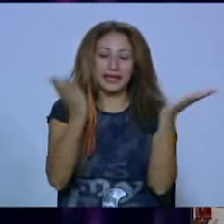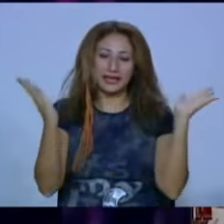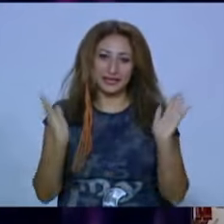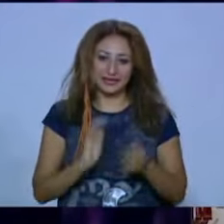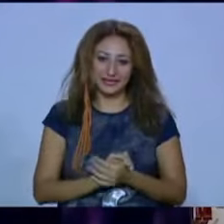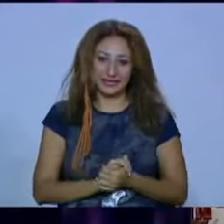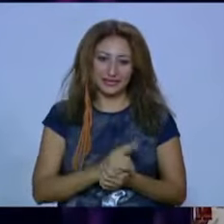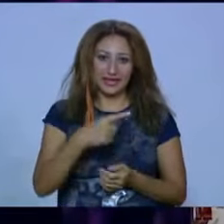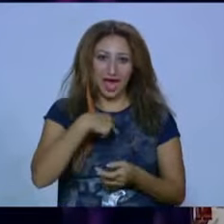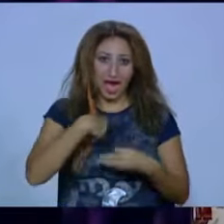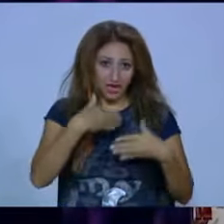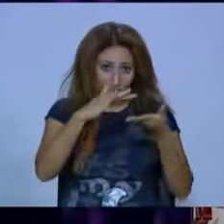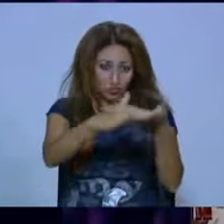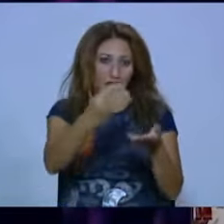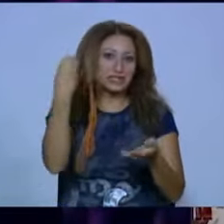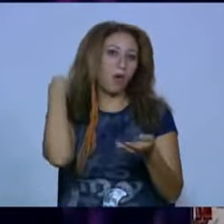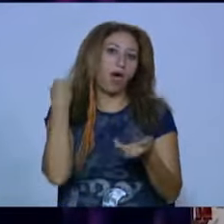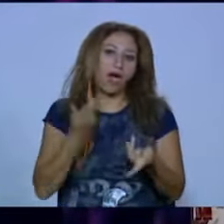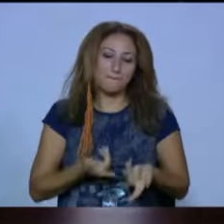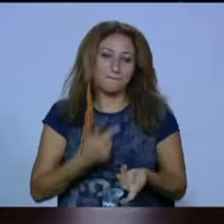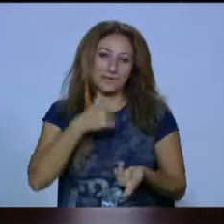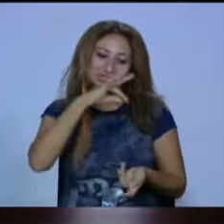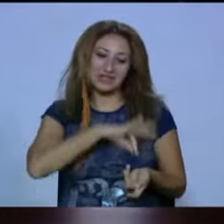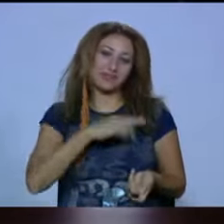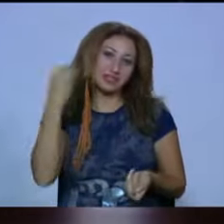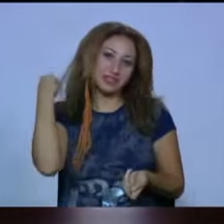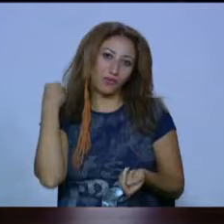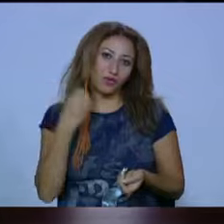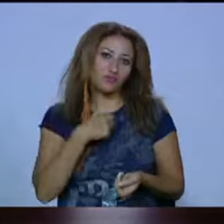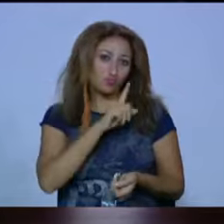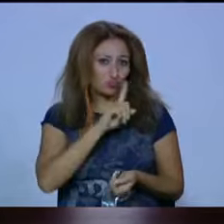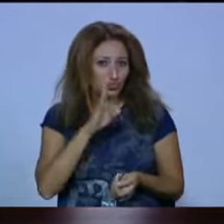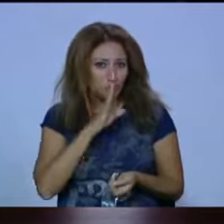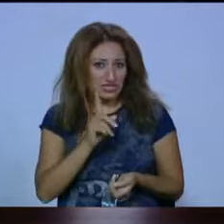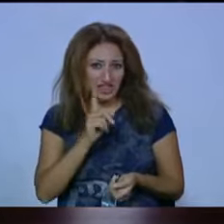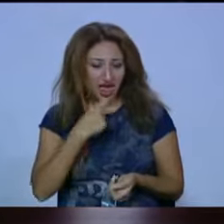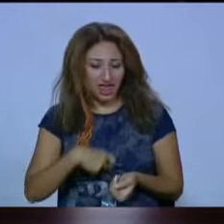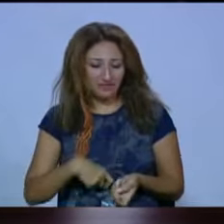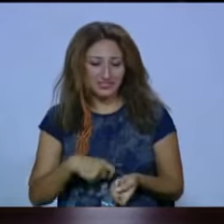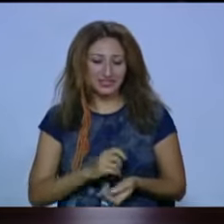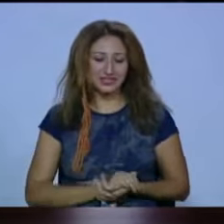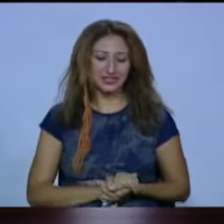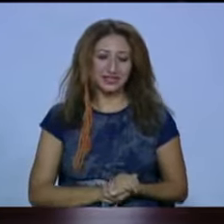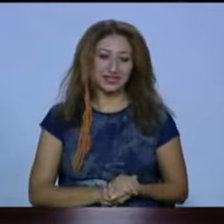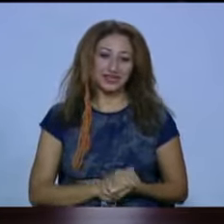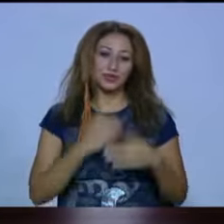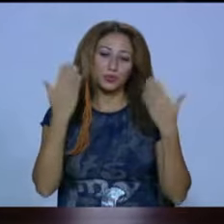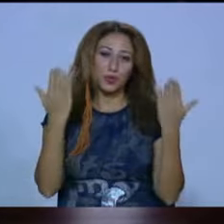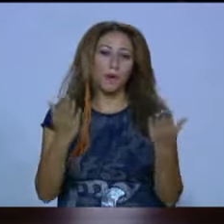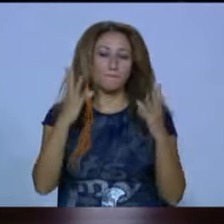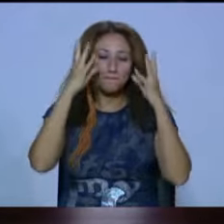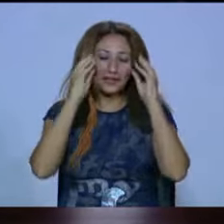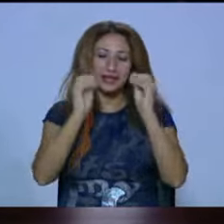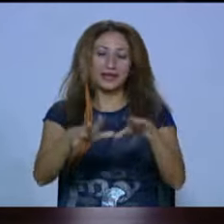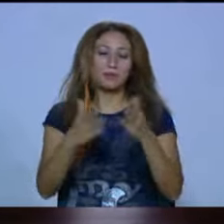بناخده منكم مش احنا اللي بنديه، خلي بالك. ربنا يخليك يا رب، ربنا يخليك. مش مصدقه نفسي والله بجد. ربنا يخليك يا رب، ربنا يخليك